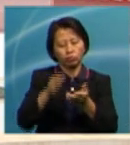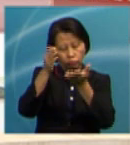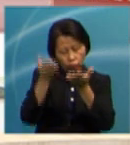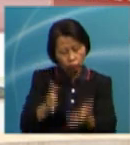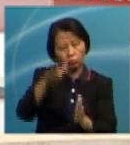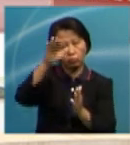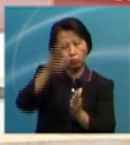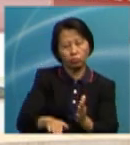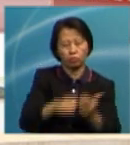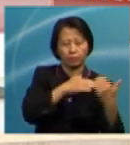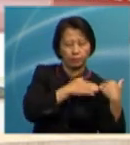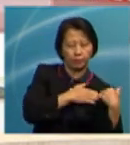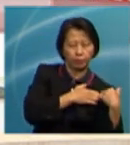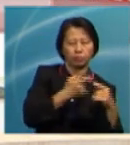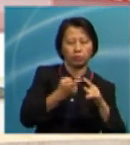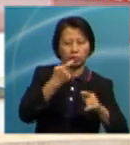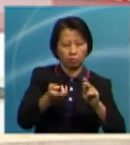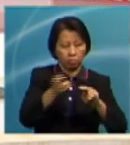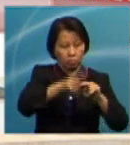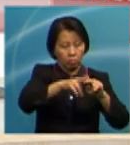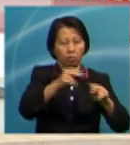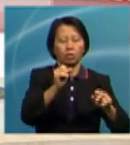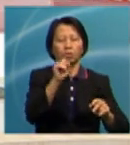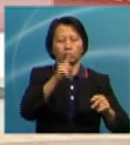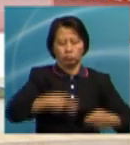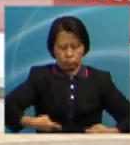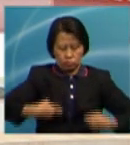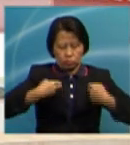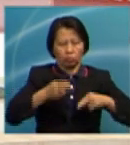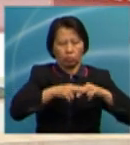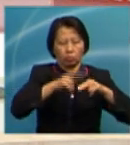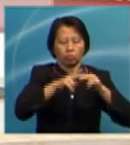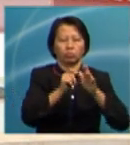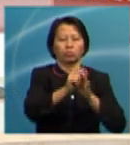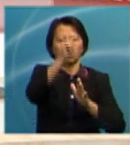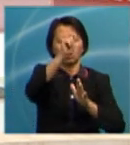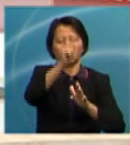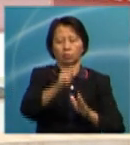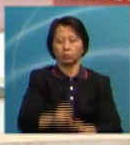ditanggung rakyat kesan daripada peningkatan kos hidup yang semakin